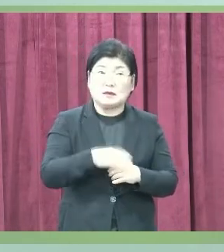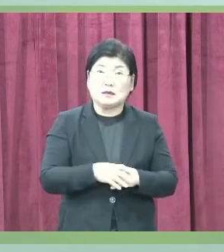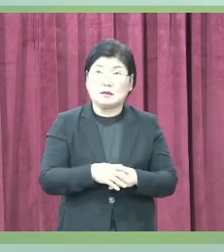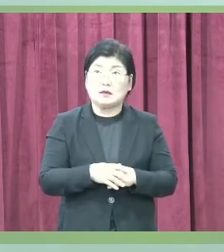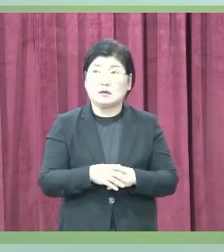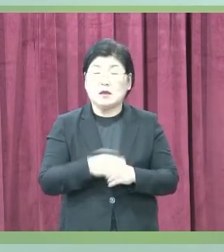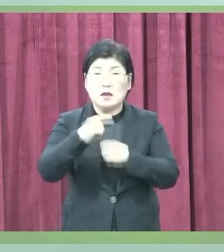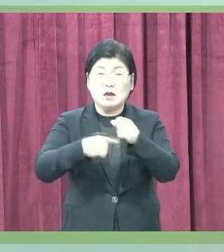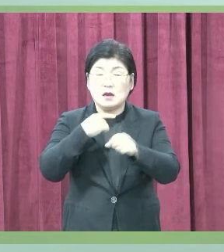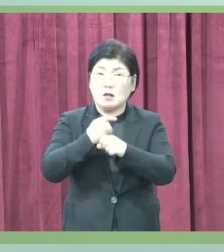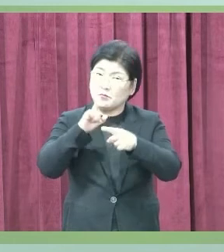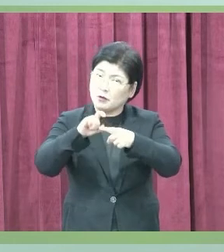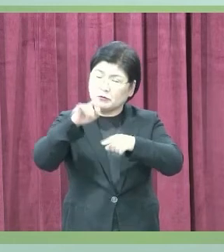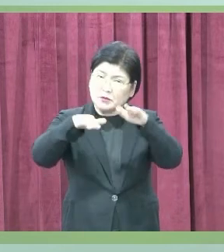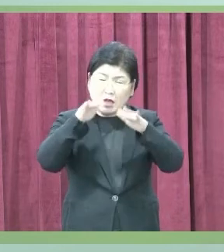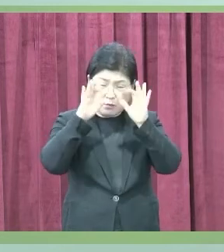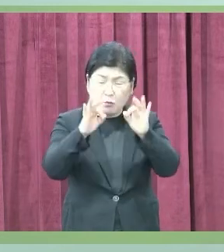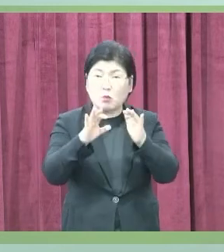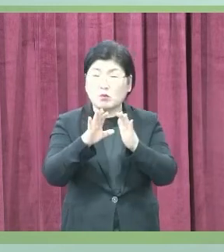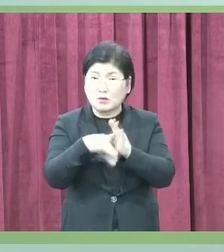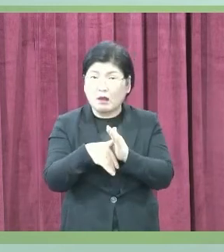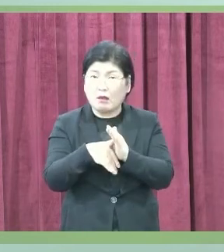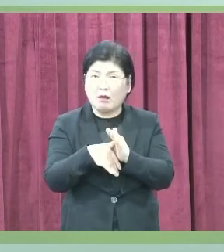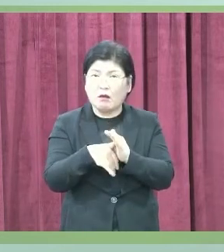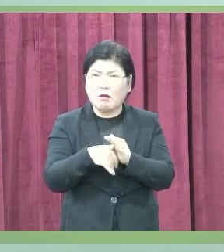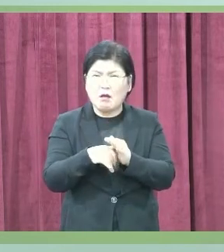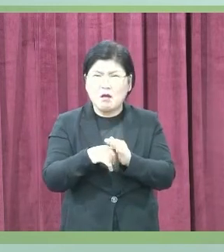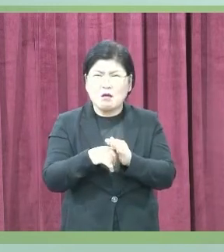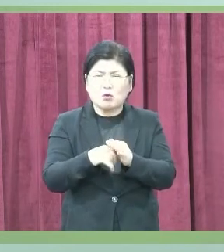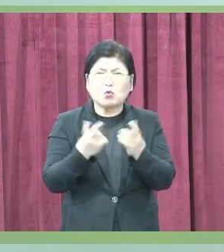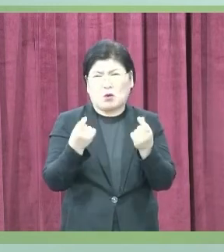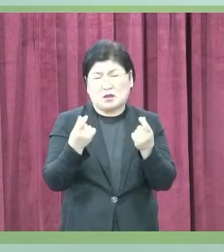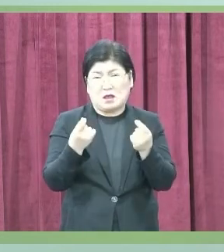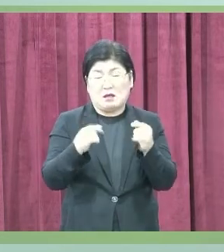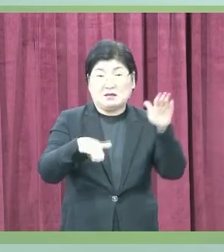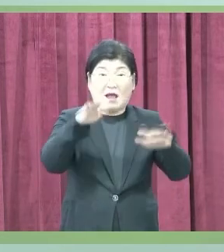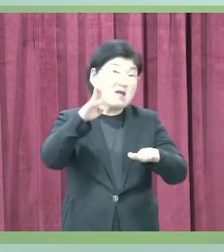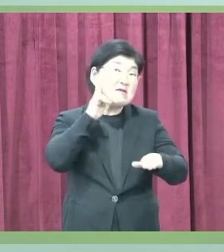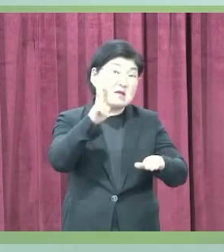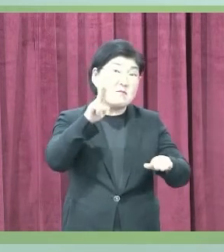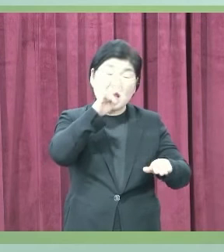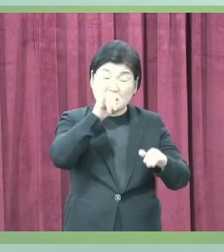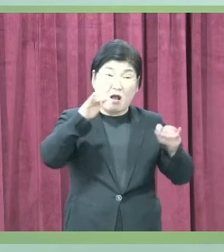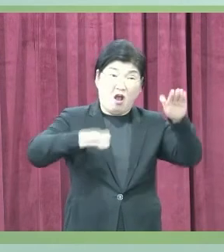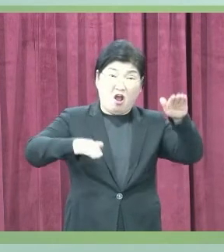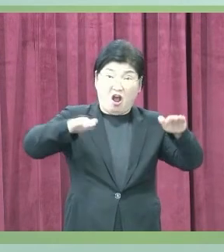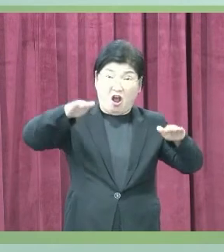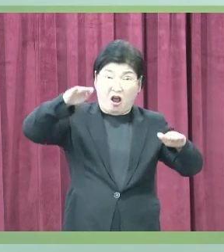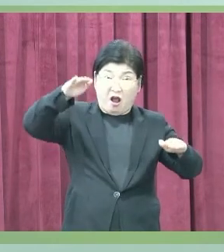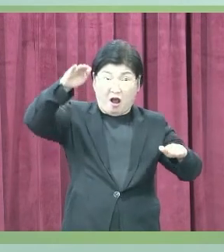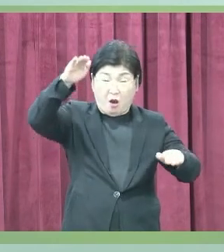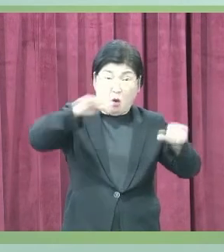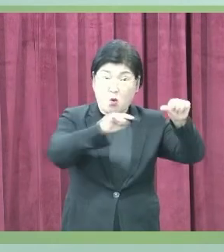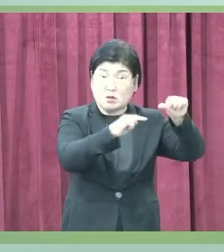연평균 총 진료비의 차이를 보면 이 차가 꽤 높았다가 작아졌다가 막 5.8배, 10대에서